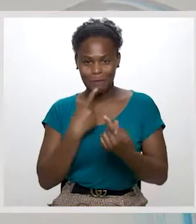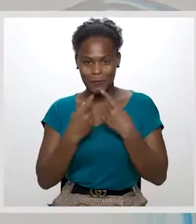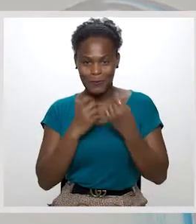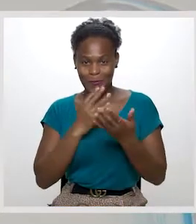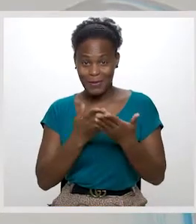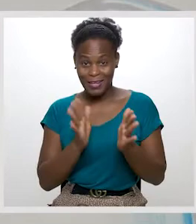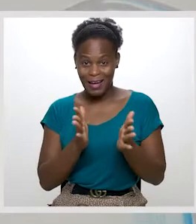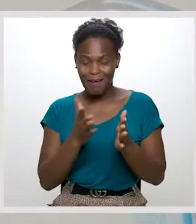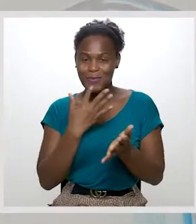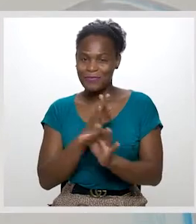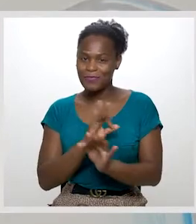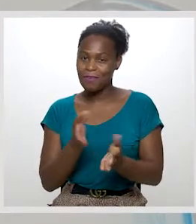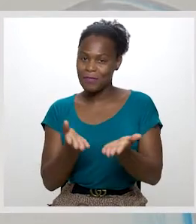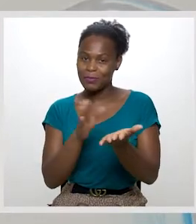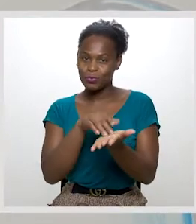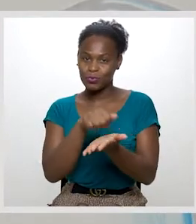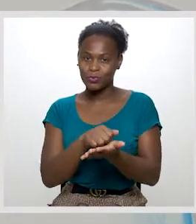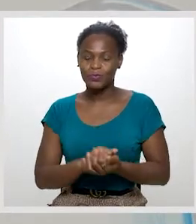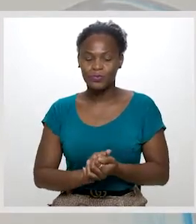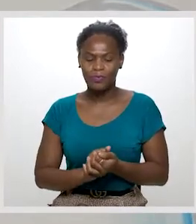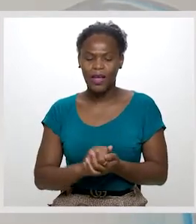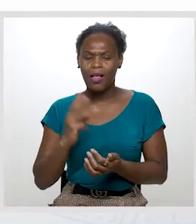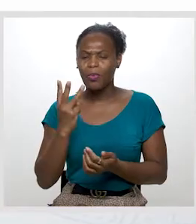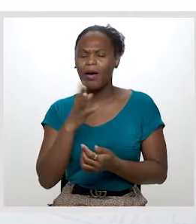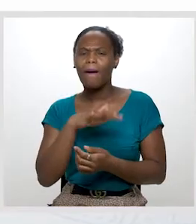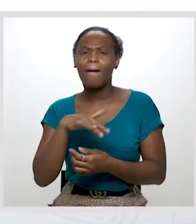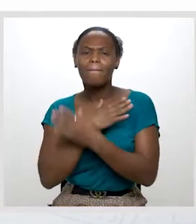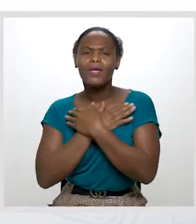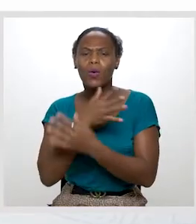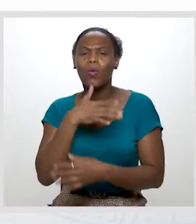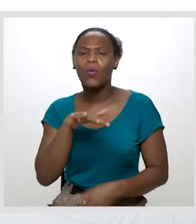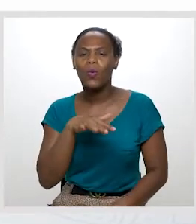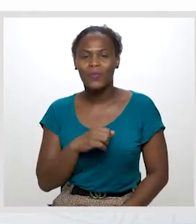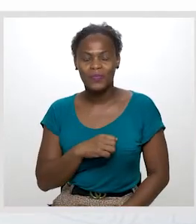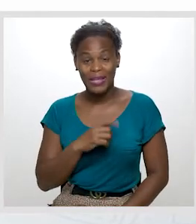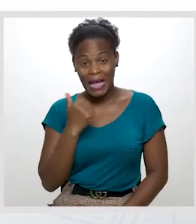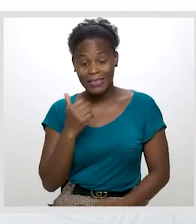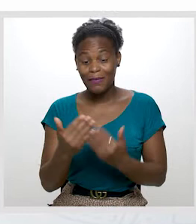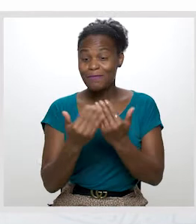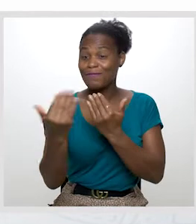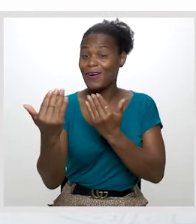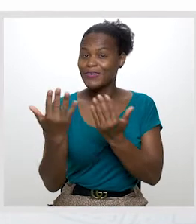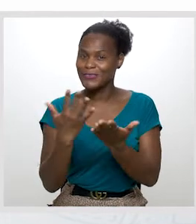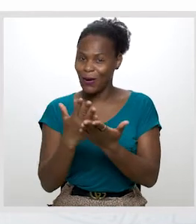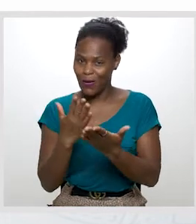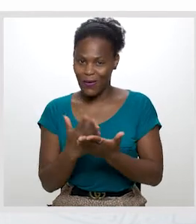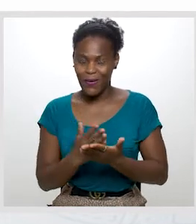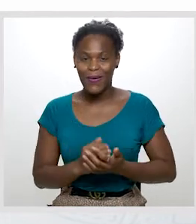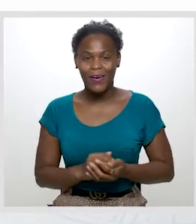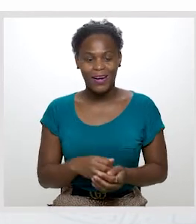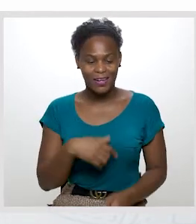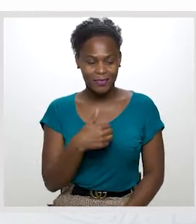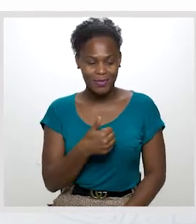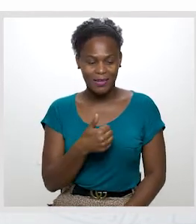Tu as pu répondre aux questions? Magnifique, on corrige. Où se trouvent les 3 amis? Ils sont devant le